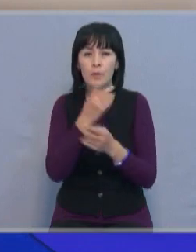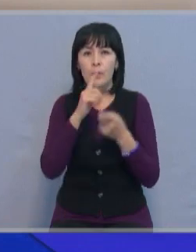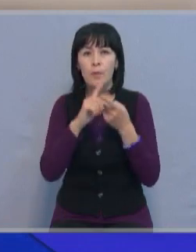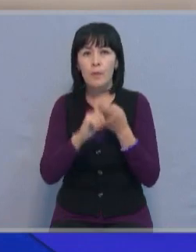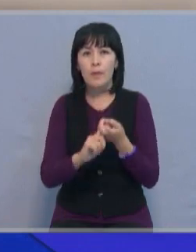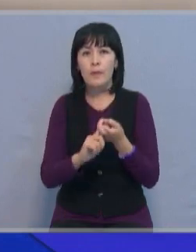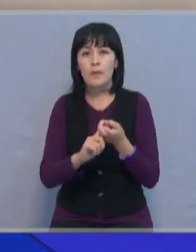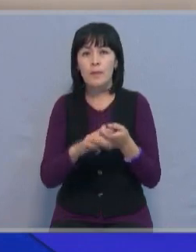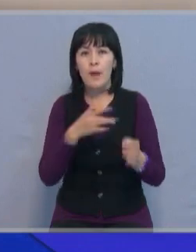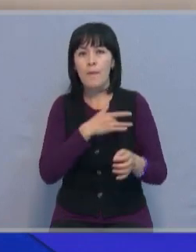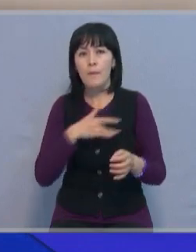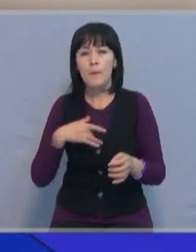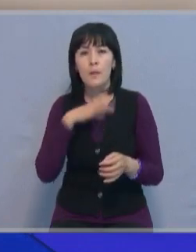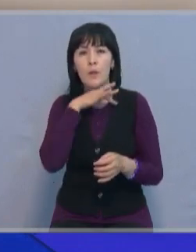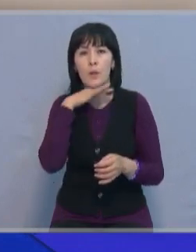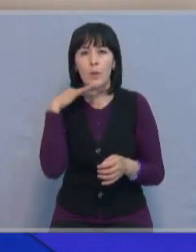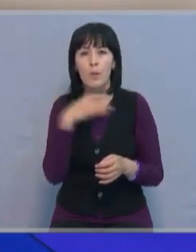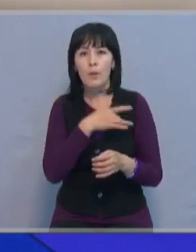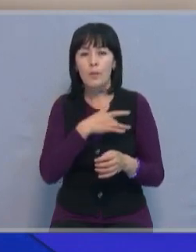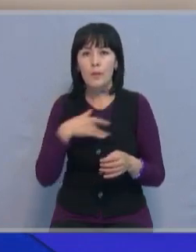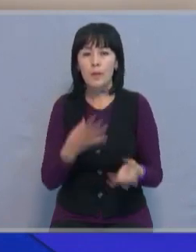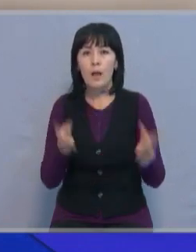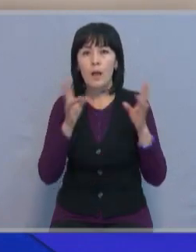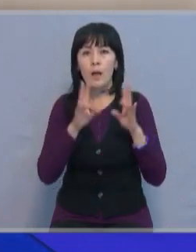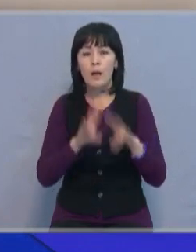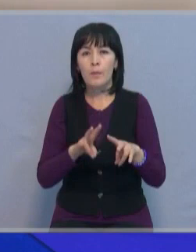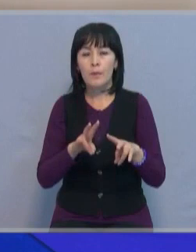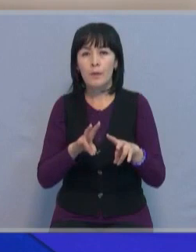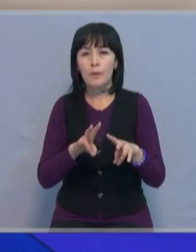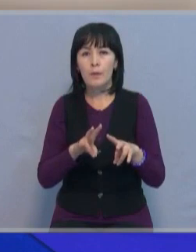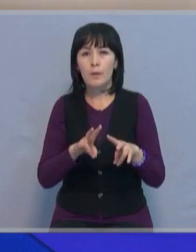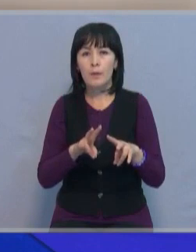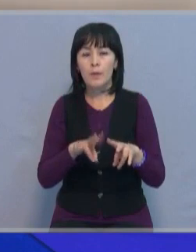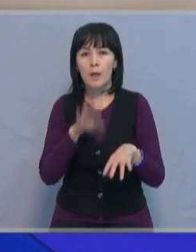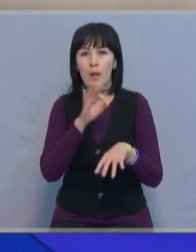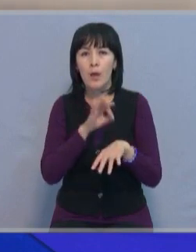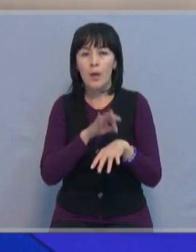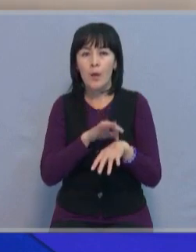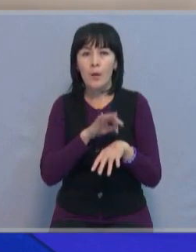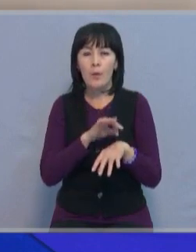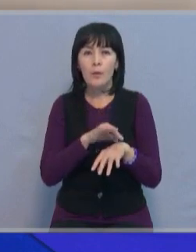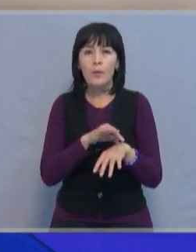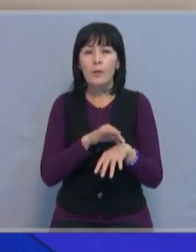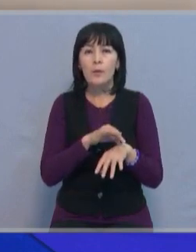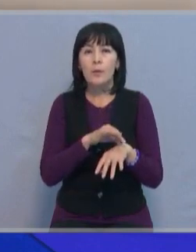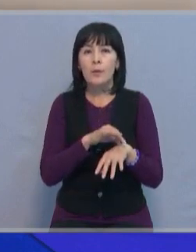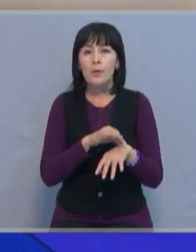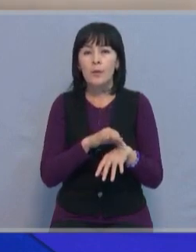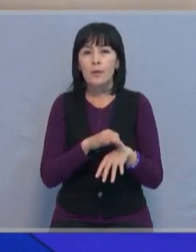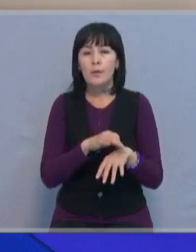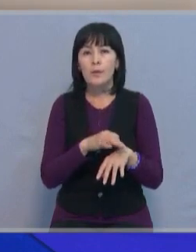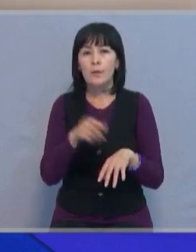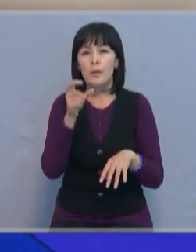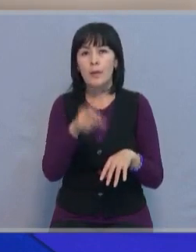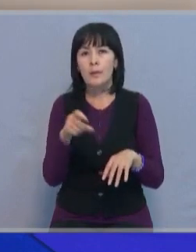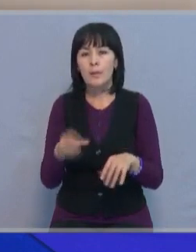байланысты пневмония көбейді. Пневмониядан қалып қойған, айтқан кезде последствия дейді ғой, сондай